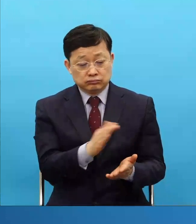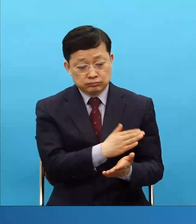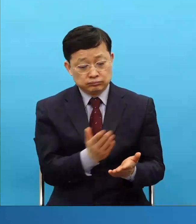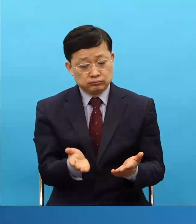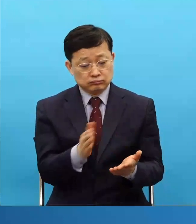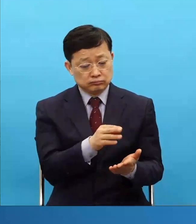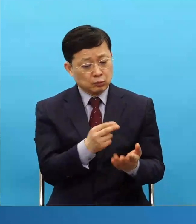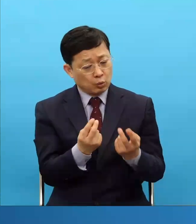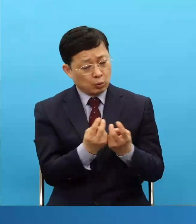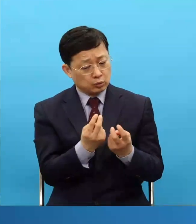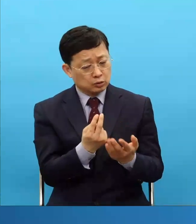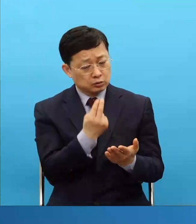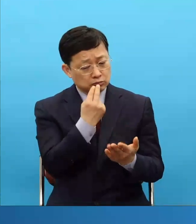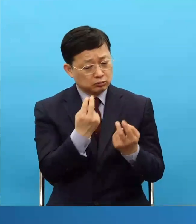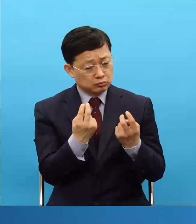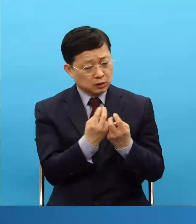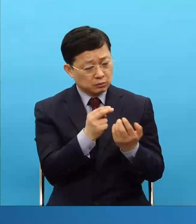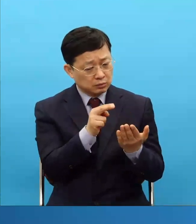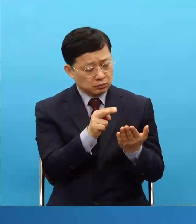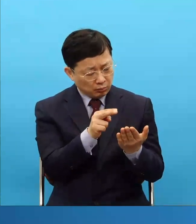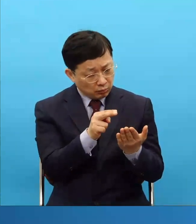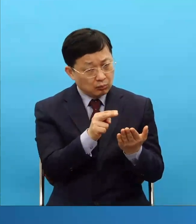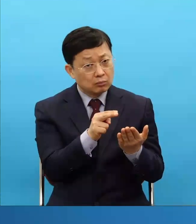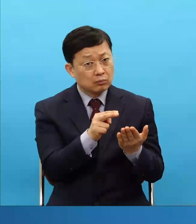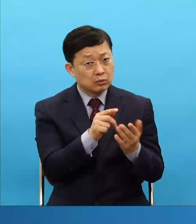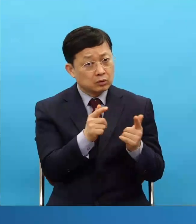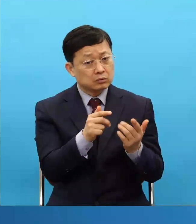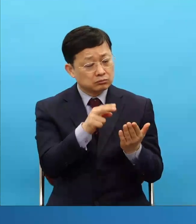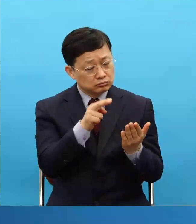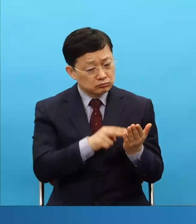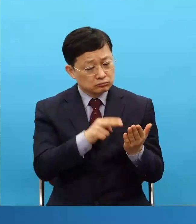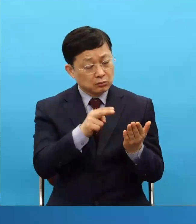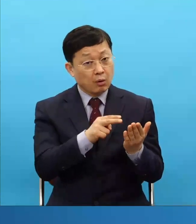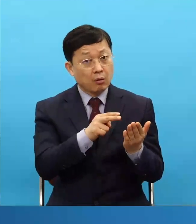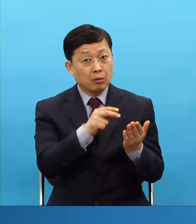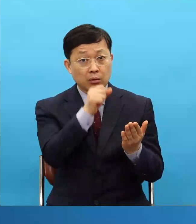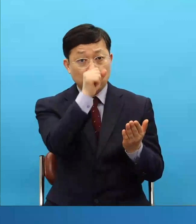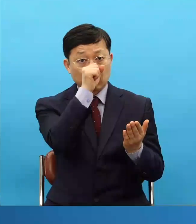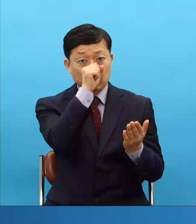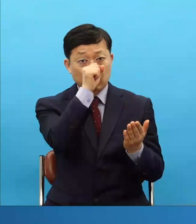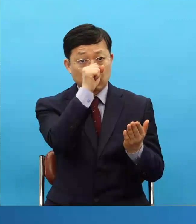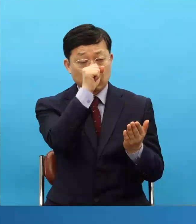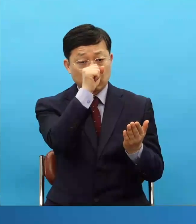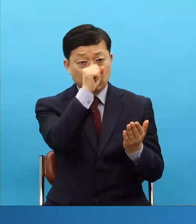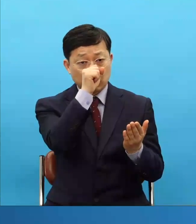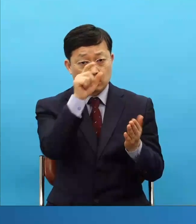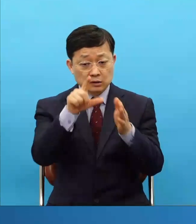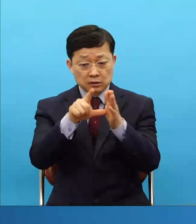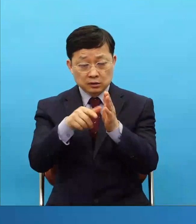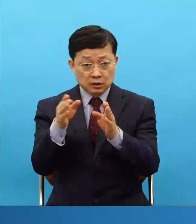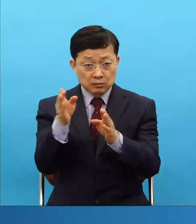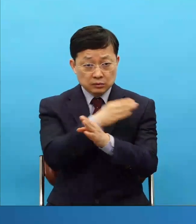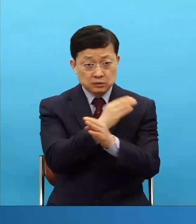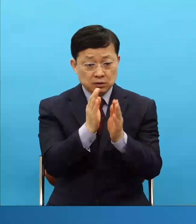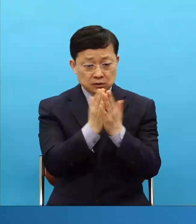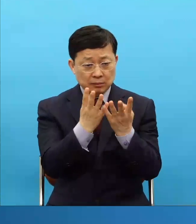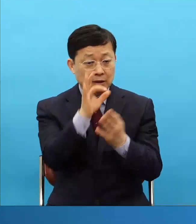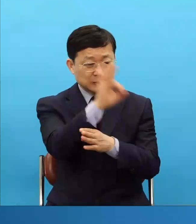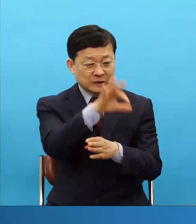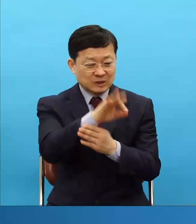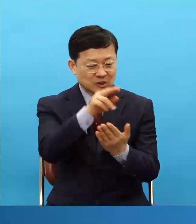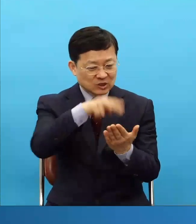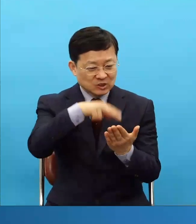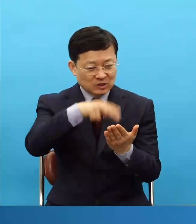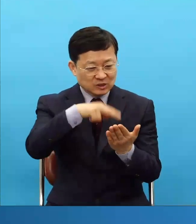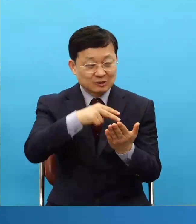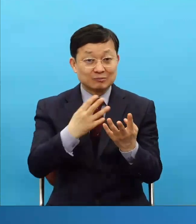쉬어야 되느냐. Then how should we breathe? 이런 내용이요. 읽어보니까 그때부터 그런 책들을 많이 사보기 시작했어요. It was